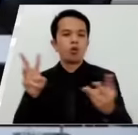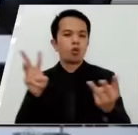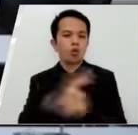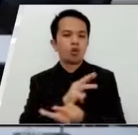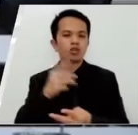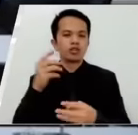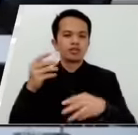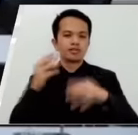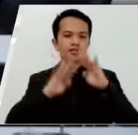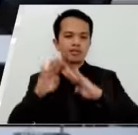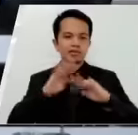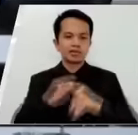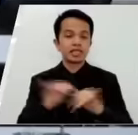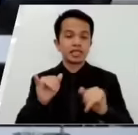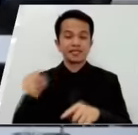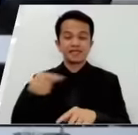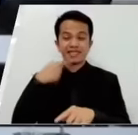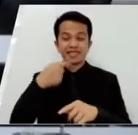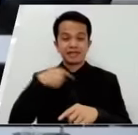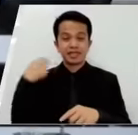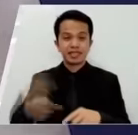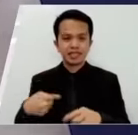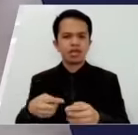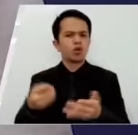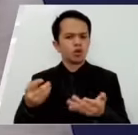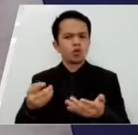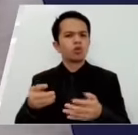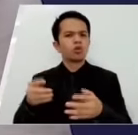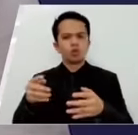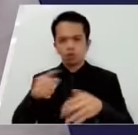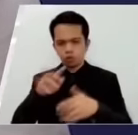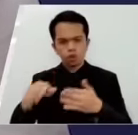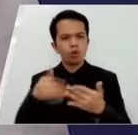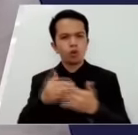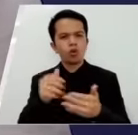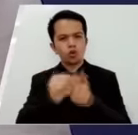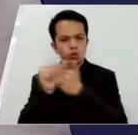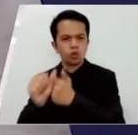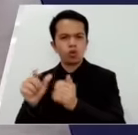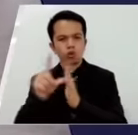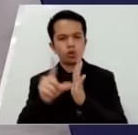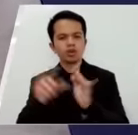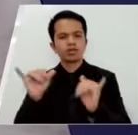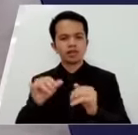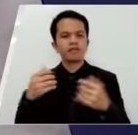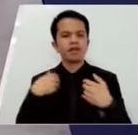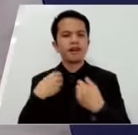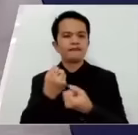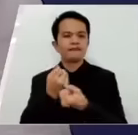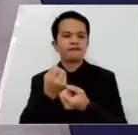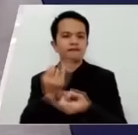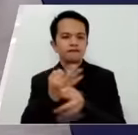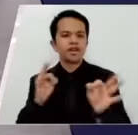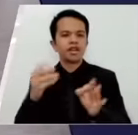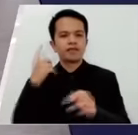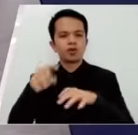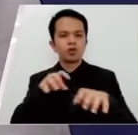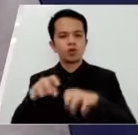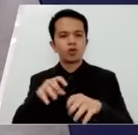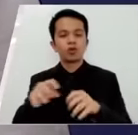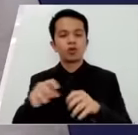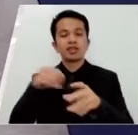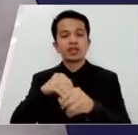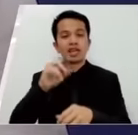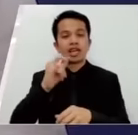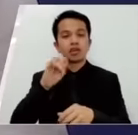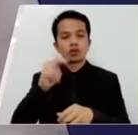ring iginiit ng China na legal ang mga hakbang nila at may soberenya sila sa South China Sea, kabilang ang Ayungin Shoal kung saan